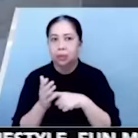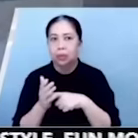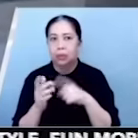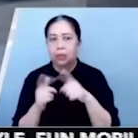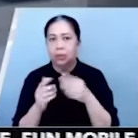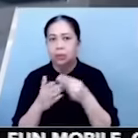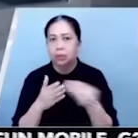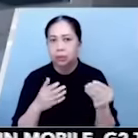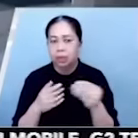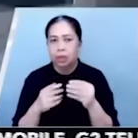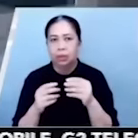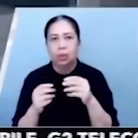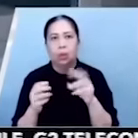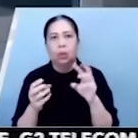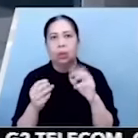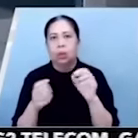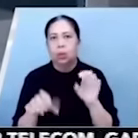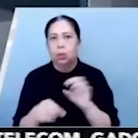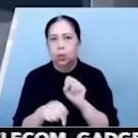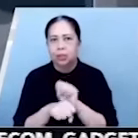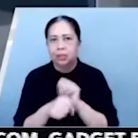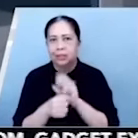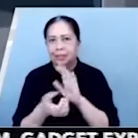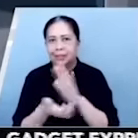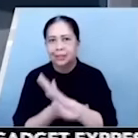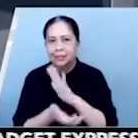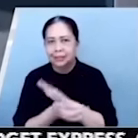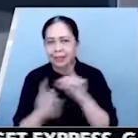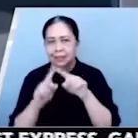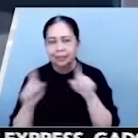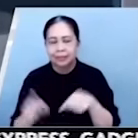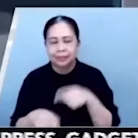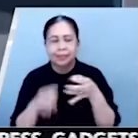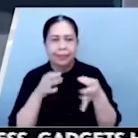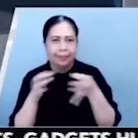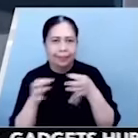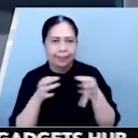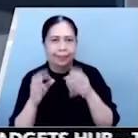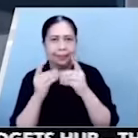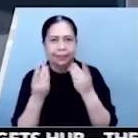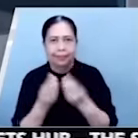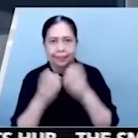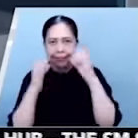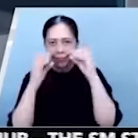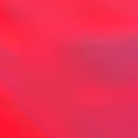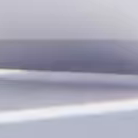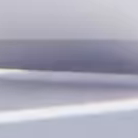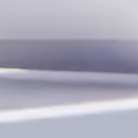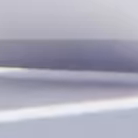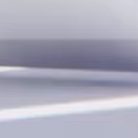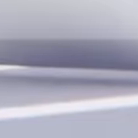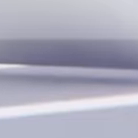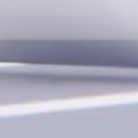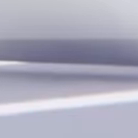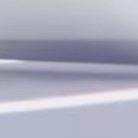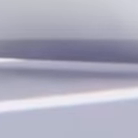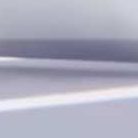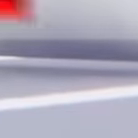mga worksheet para rito. May paglilinaw ang DepEd kagnay niyan at nakatutok si Marisol Abdraman.